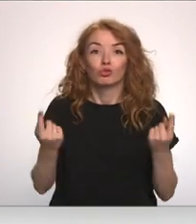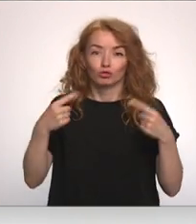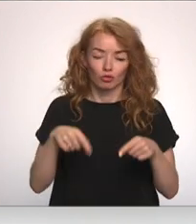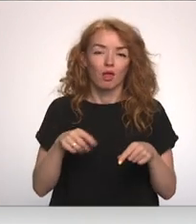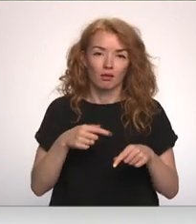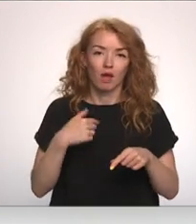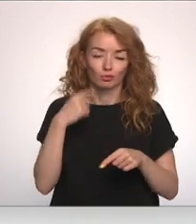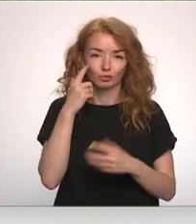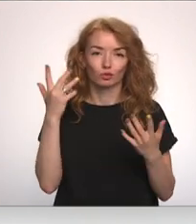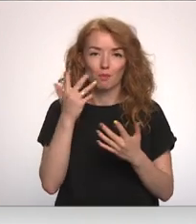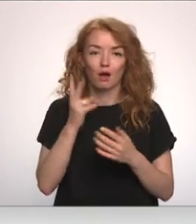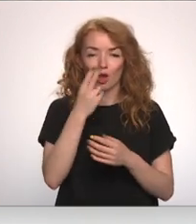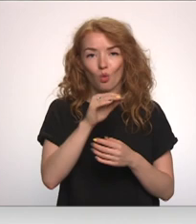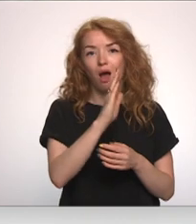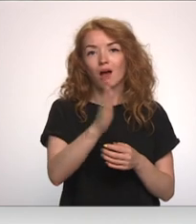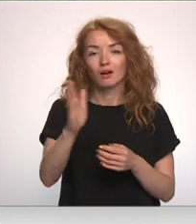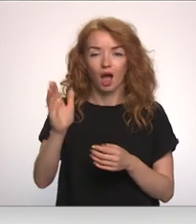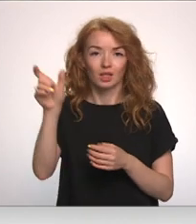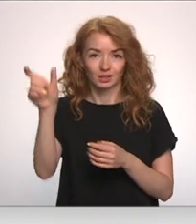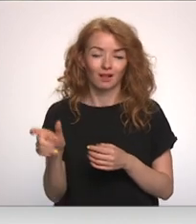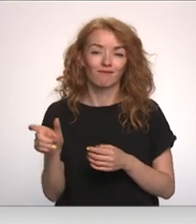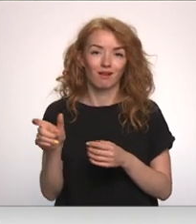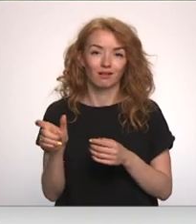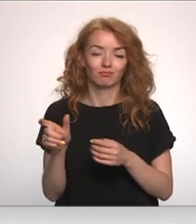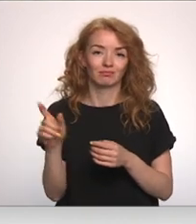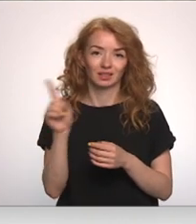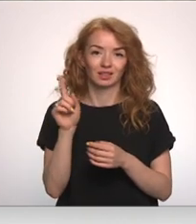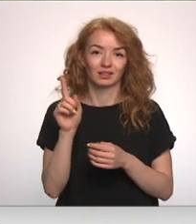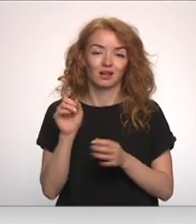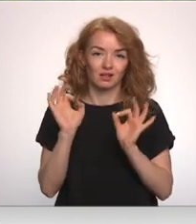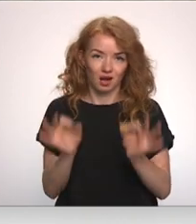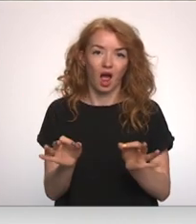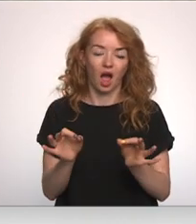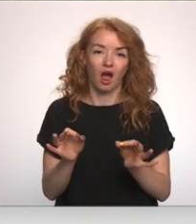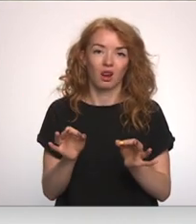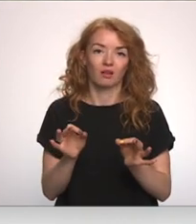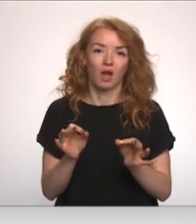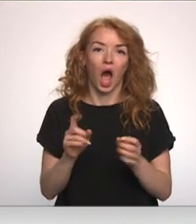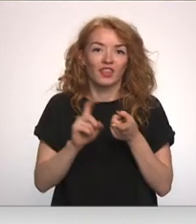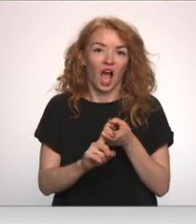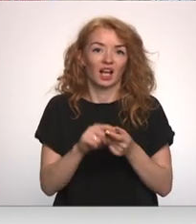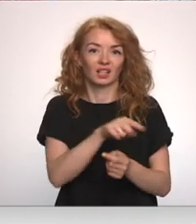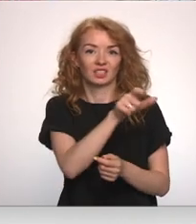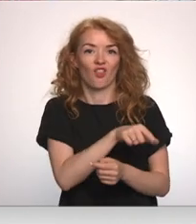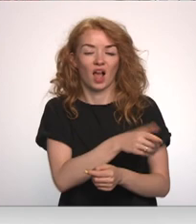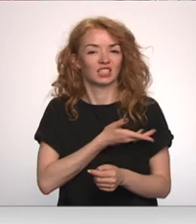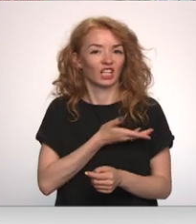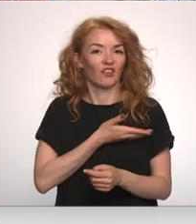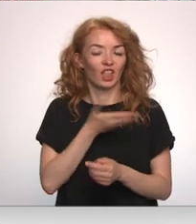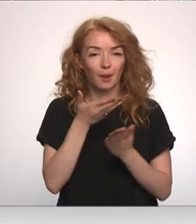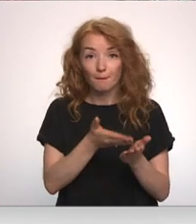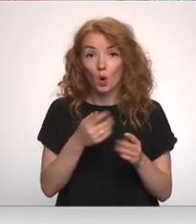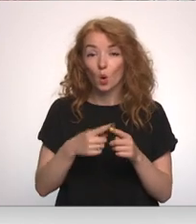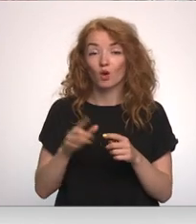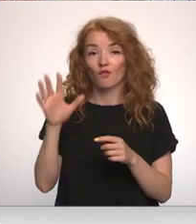es domāju, ka no katra potenciāla donora reāli varbūt atkarīga cietušo dzīvību. Jā.